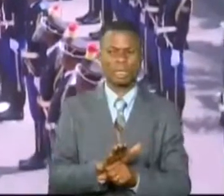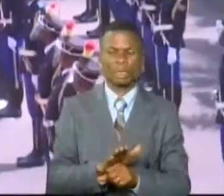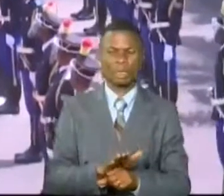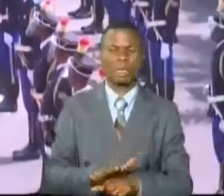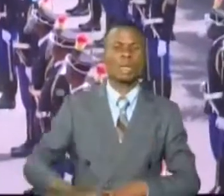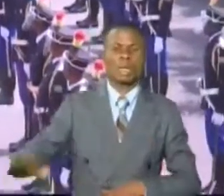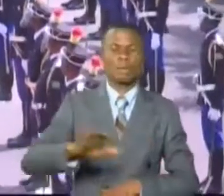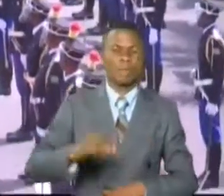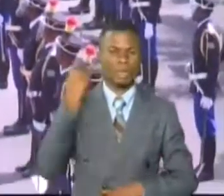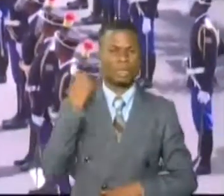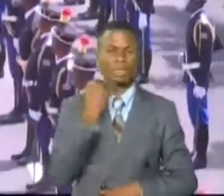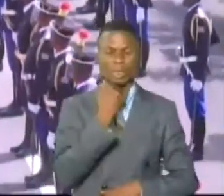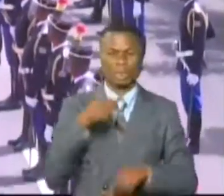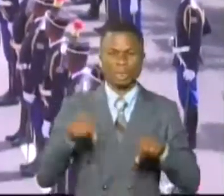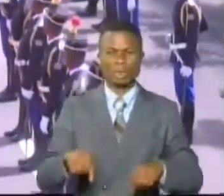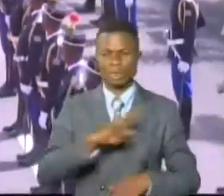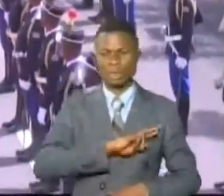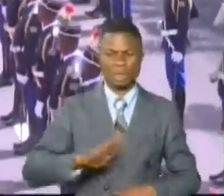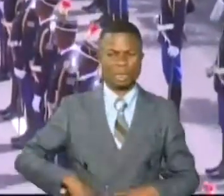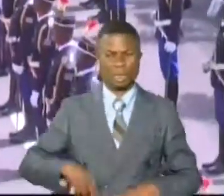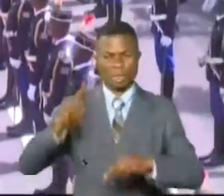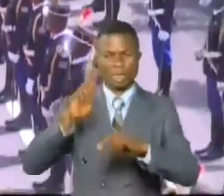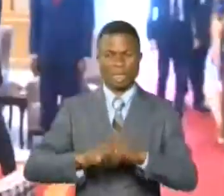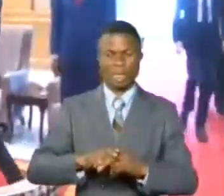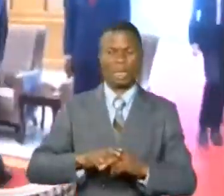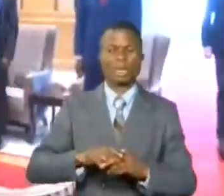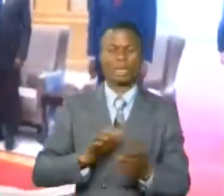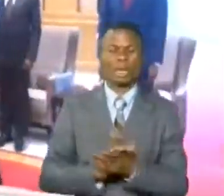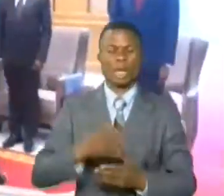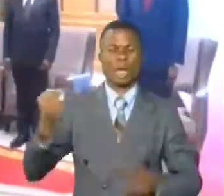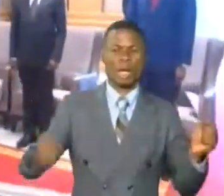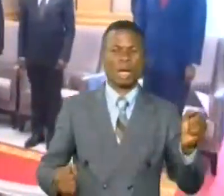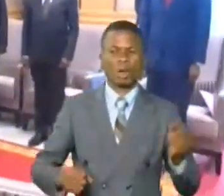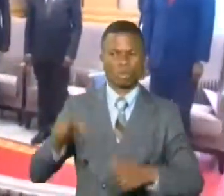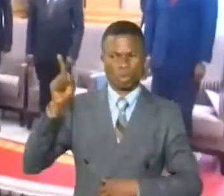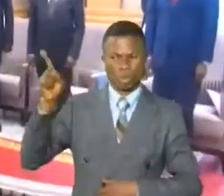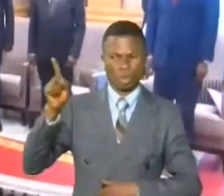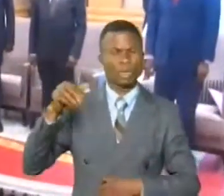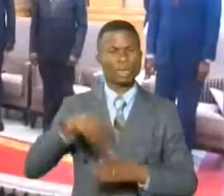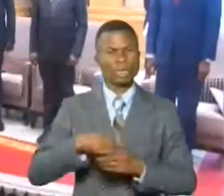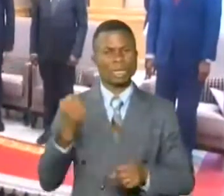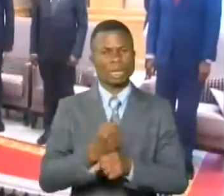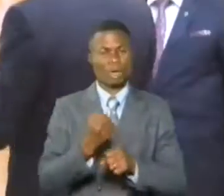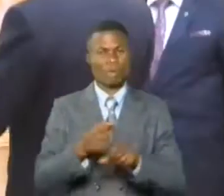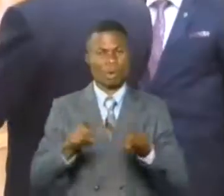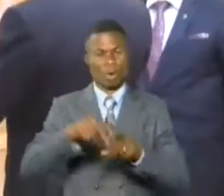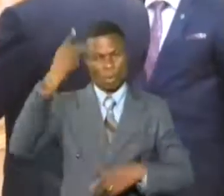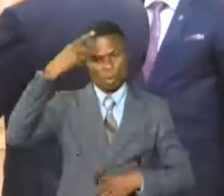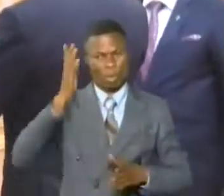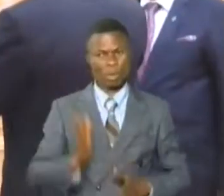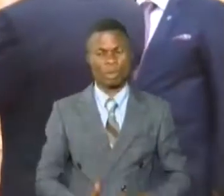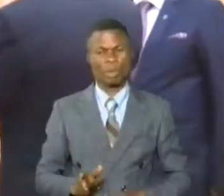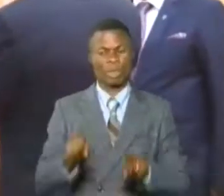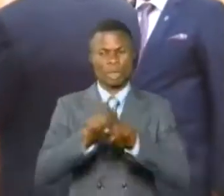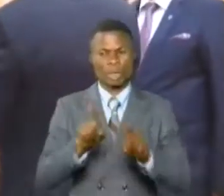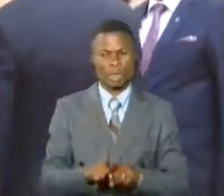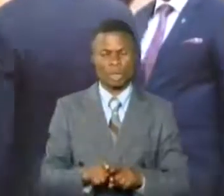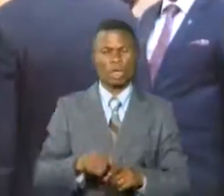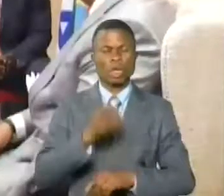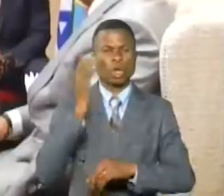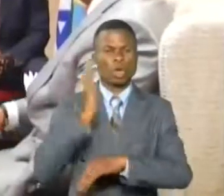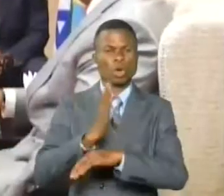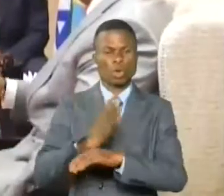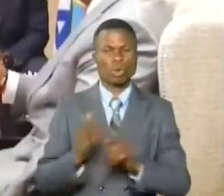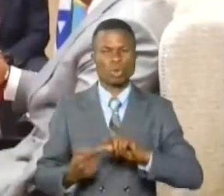d'Israël en RDC, résidant à Luanda, en Angola. Dans sa carrière diplomatique, il a été notamment consul général de